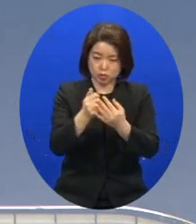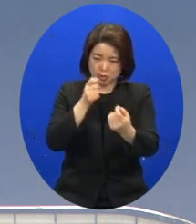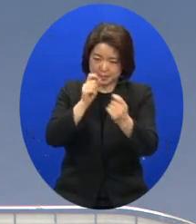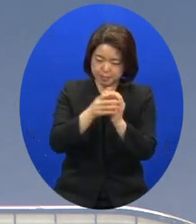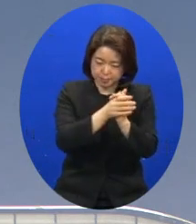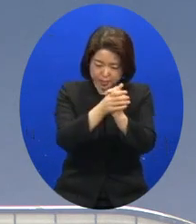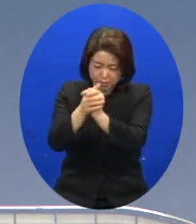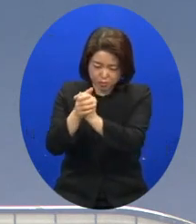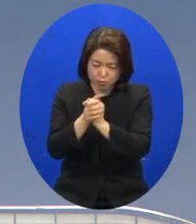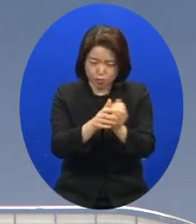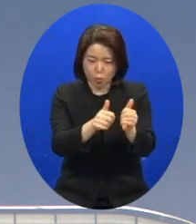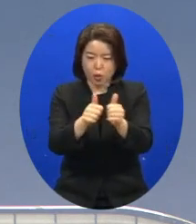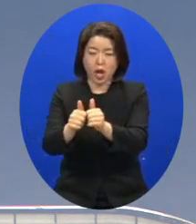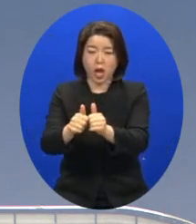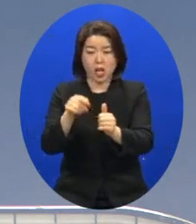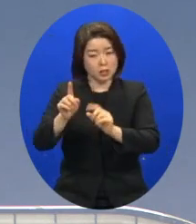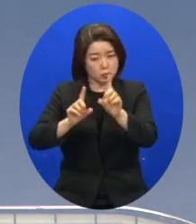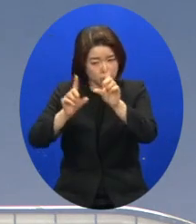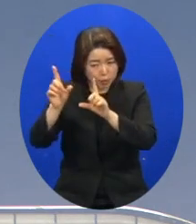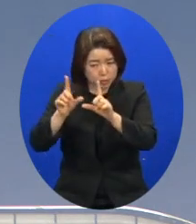있다는게 너무 부럽더라